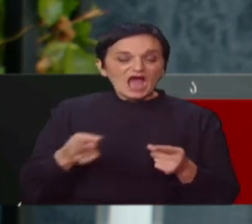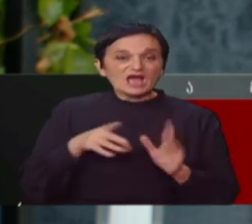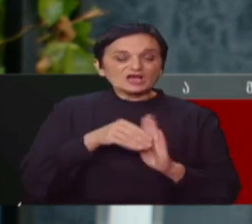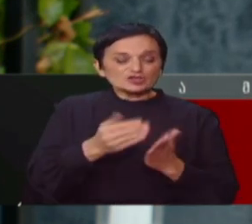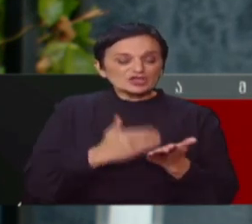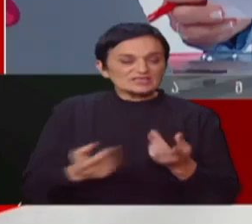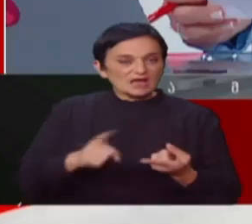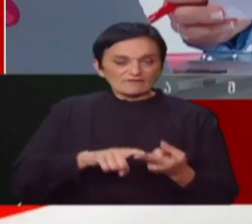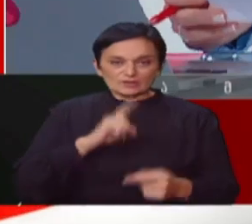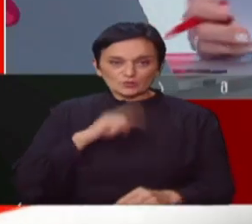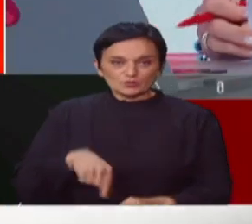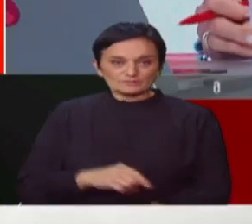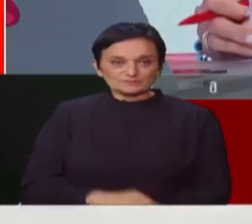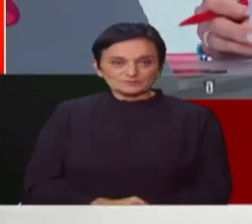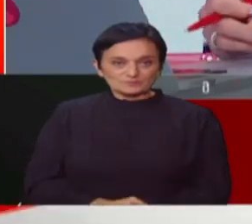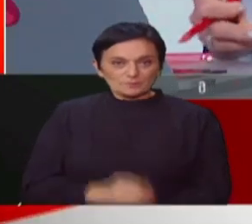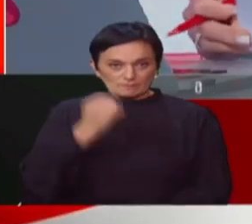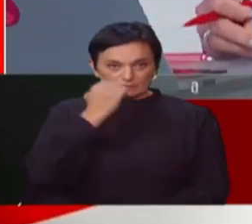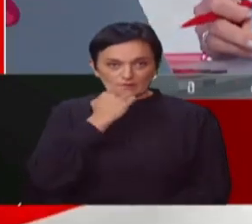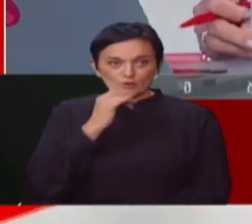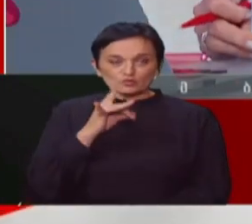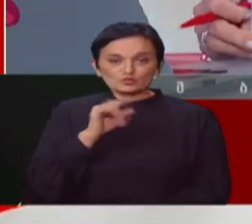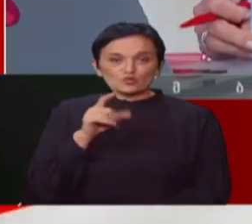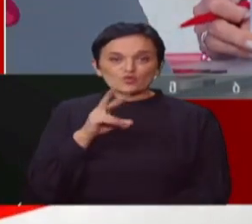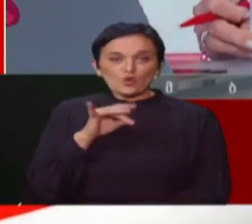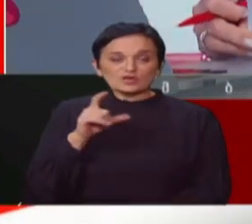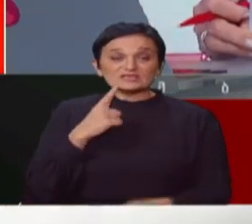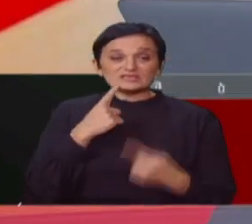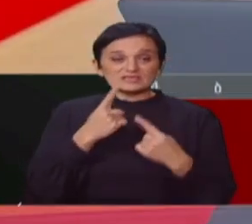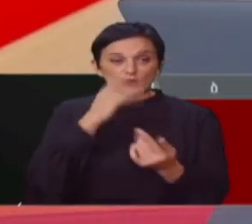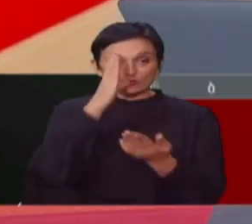მოახდენს. Გმადლობთ, რუსუდან ლოლაძე საუბრობდა პირდაპირ ეთერში.